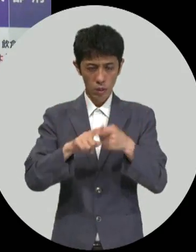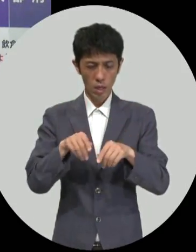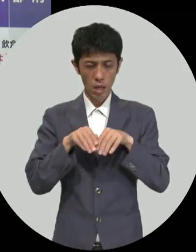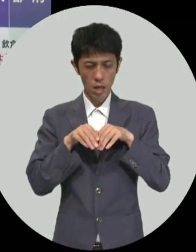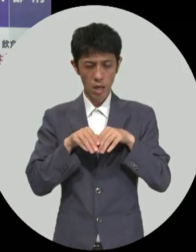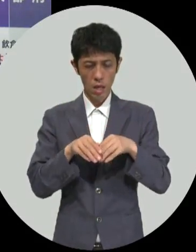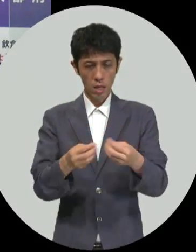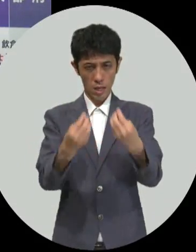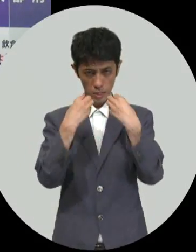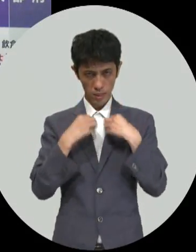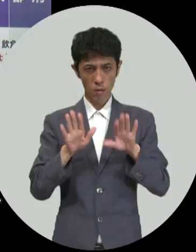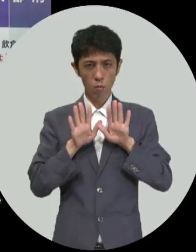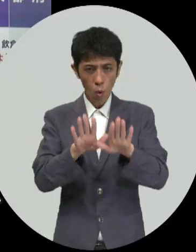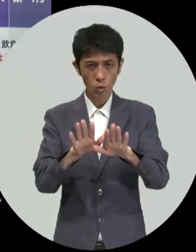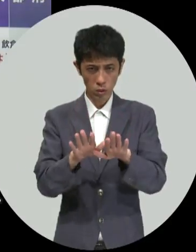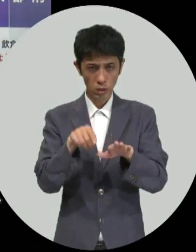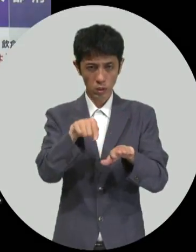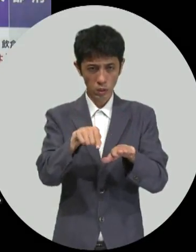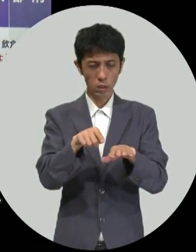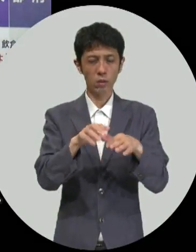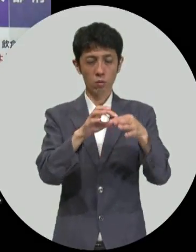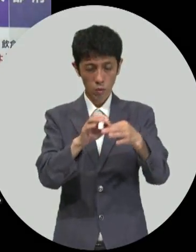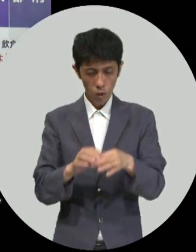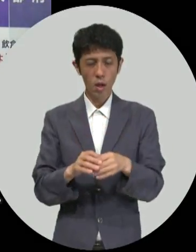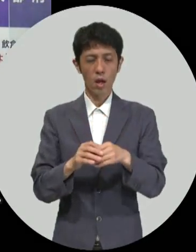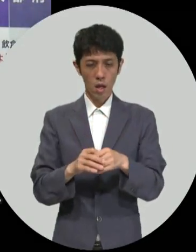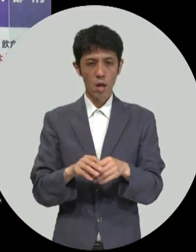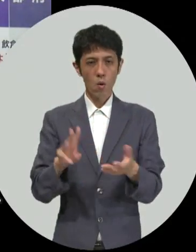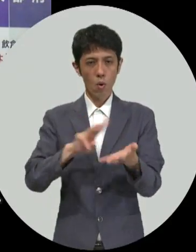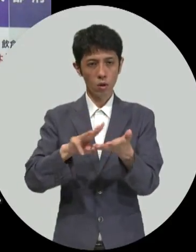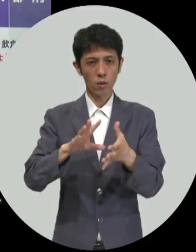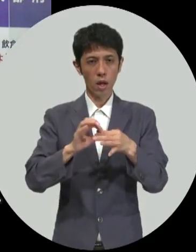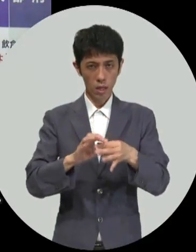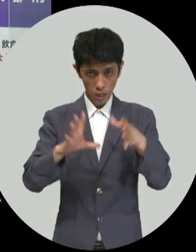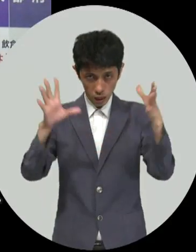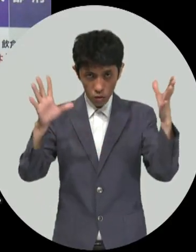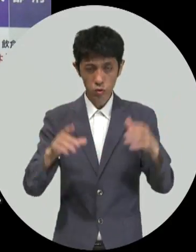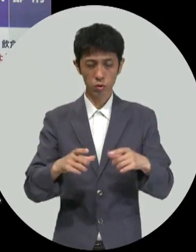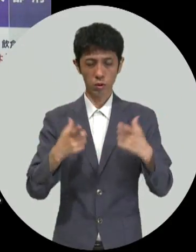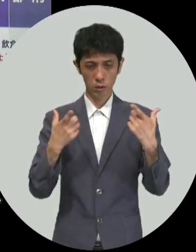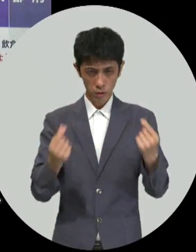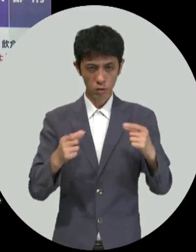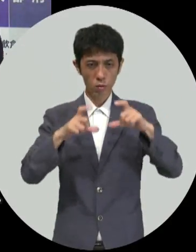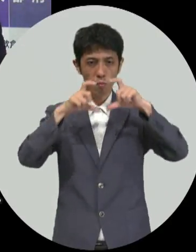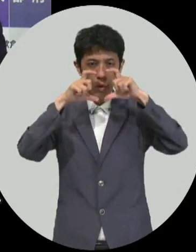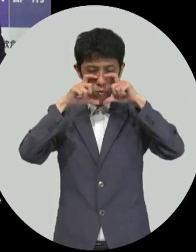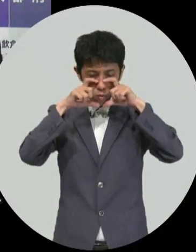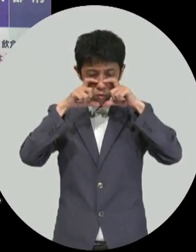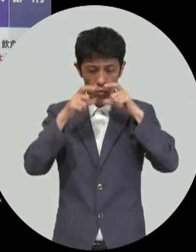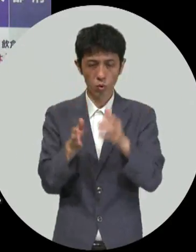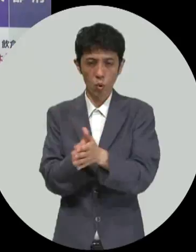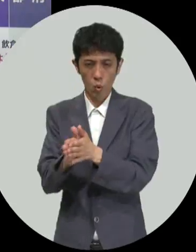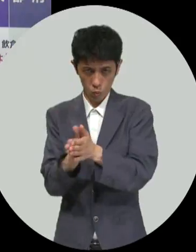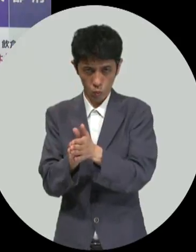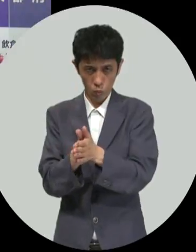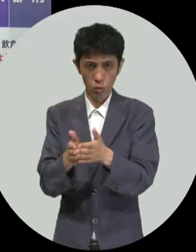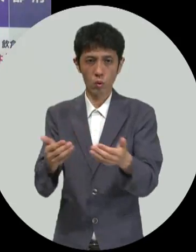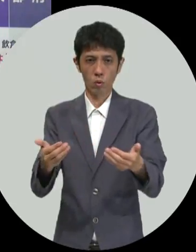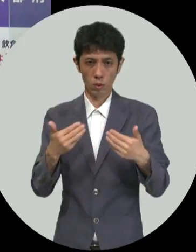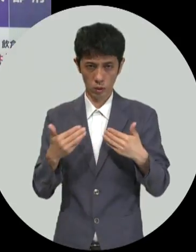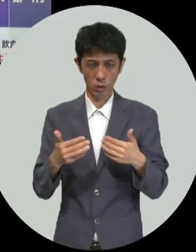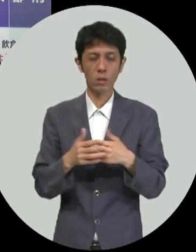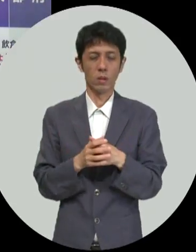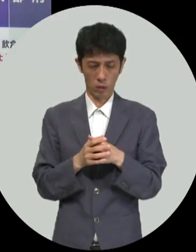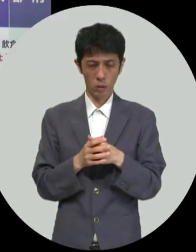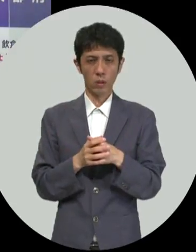底につきましては、ワクチン接種の有無に関わらず正しいマスクの着用、消毒等の徹底、これ特に専門家会議の